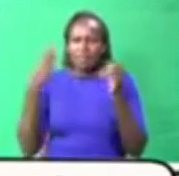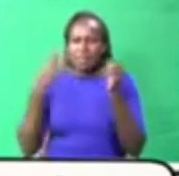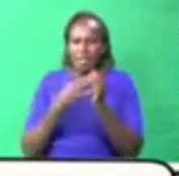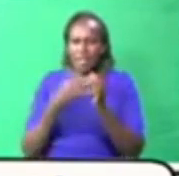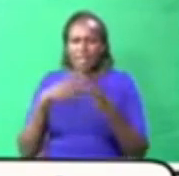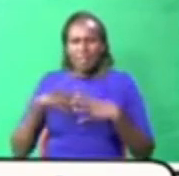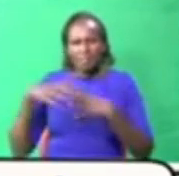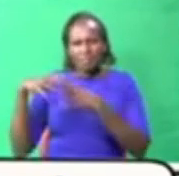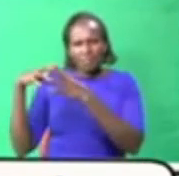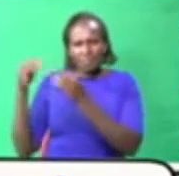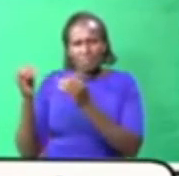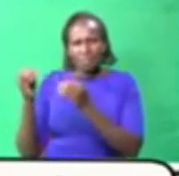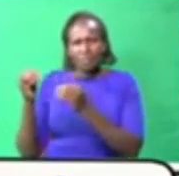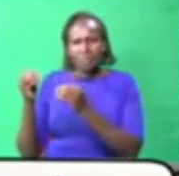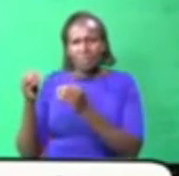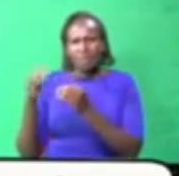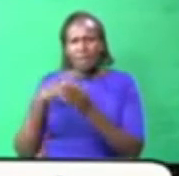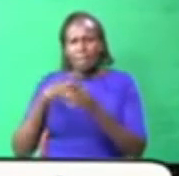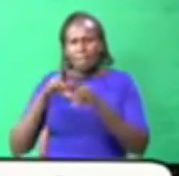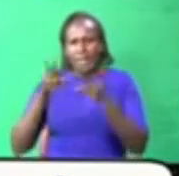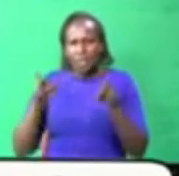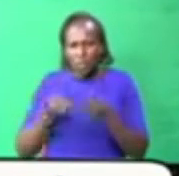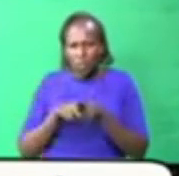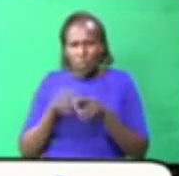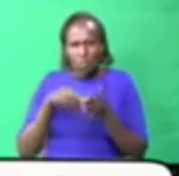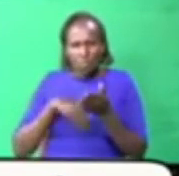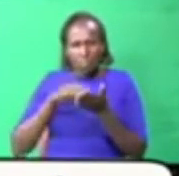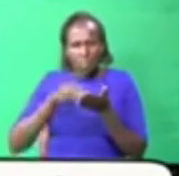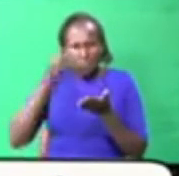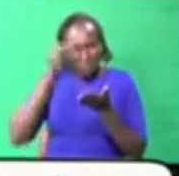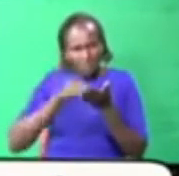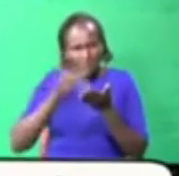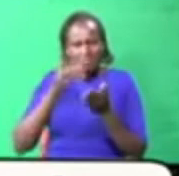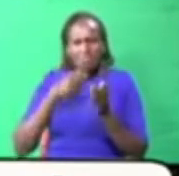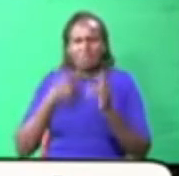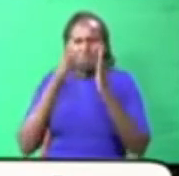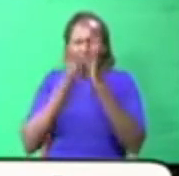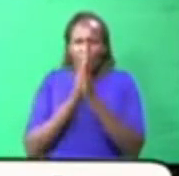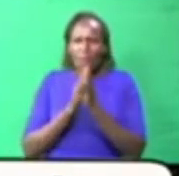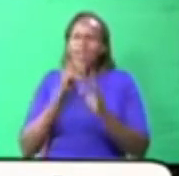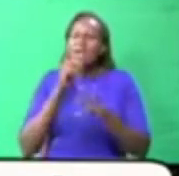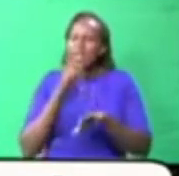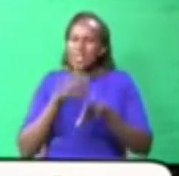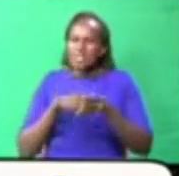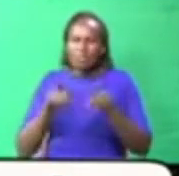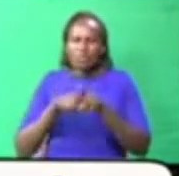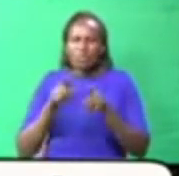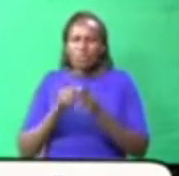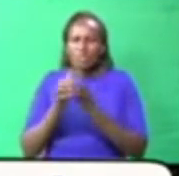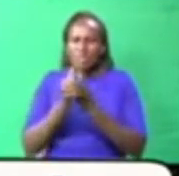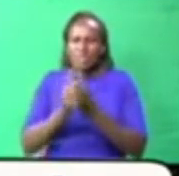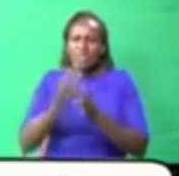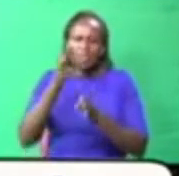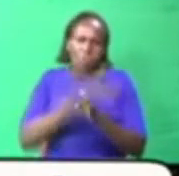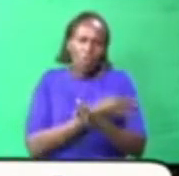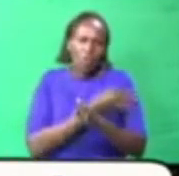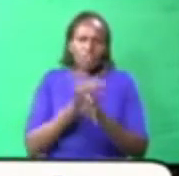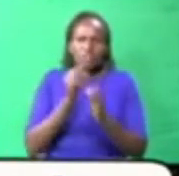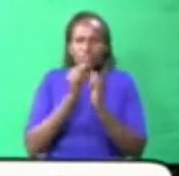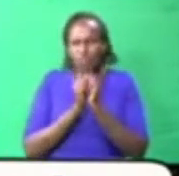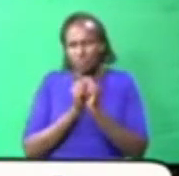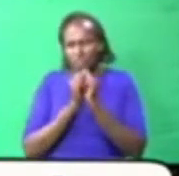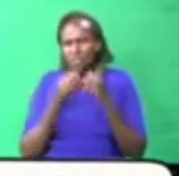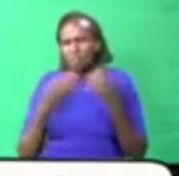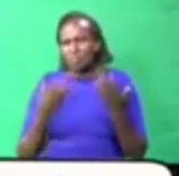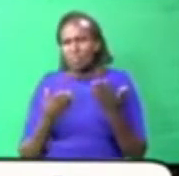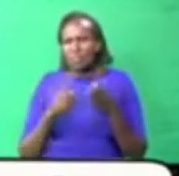kwa my study room na shida kule nikisoma nikiomba. Saa 7 ninaongoza worship, ninaongoza lunch hour jioni hivyo.